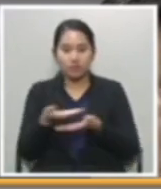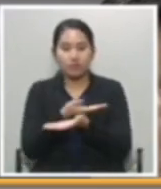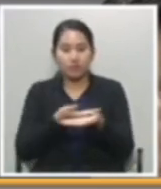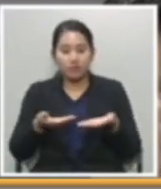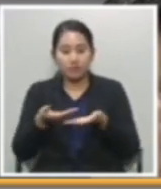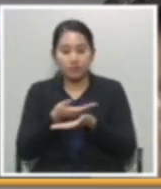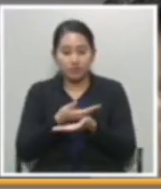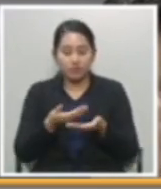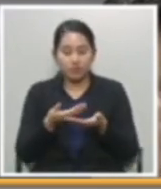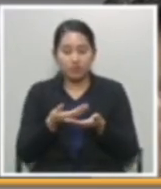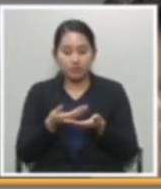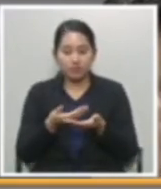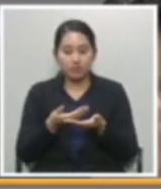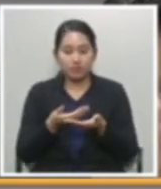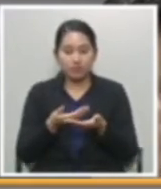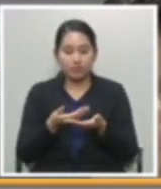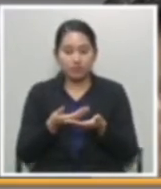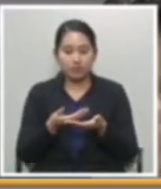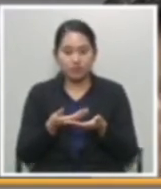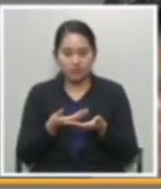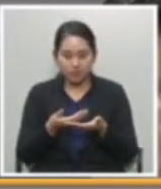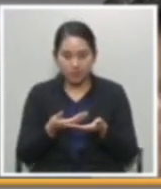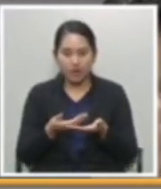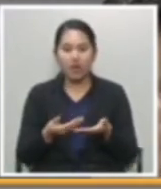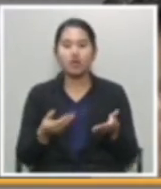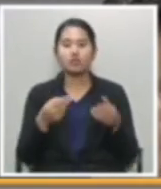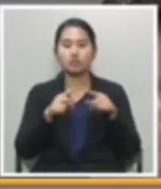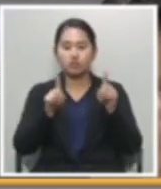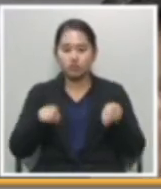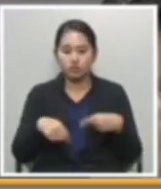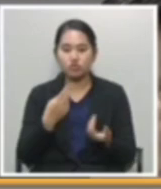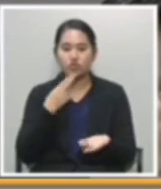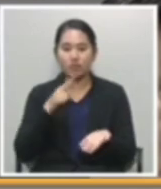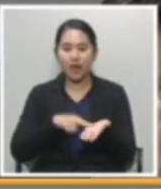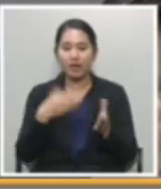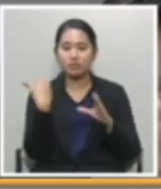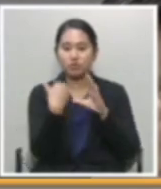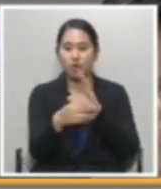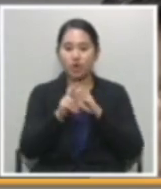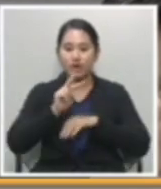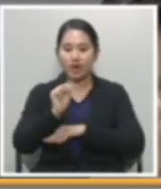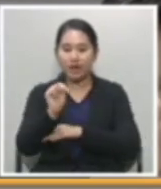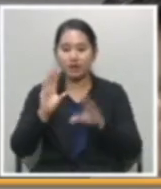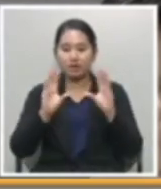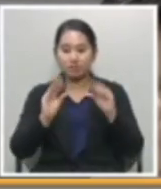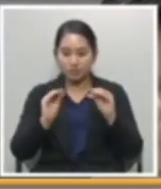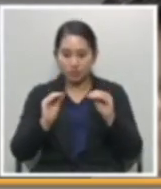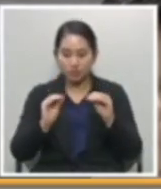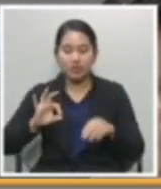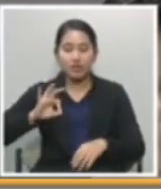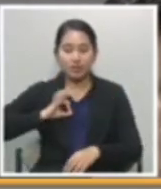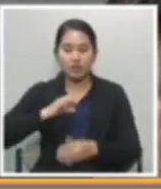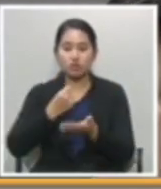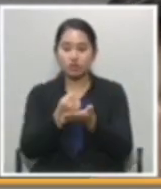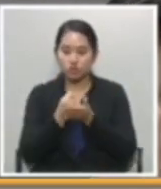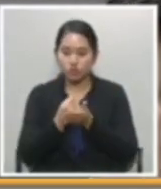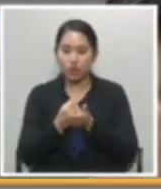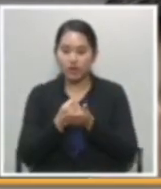สู่สภาออกหนังสือนัดประชุมแจ้งสมาชิกให้มารับร่างเพื่อเตรียมอภิปร